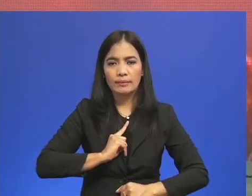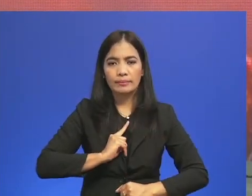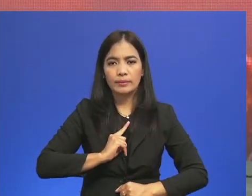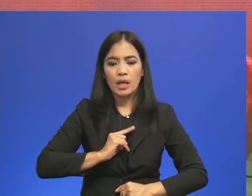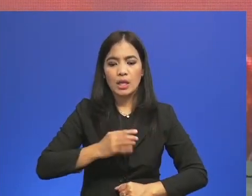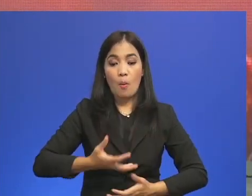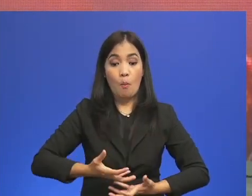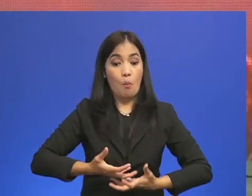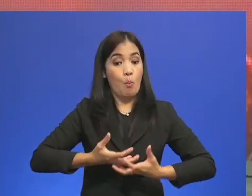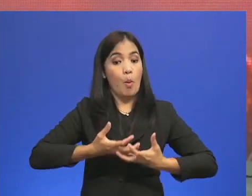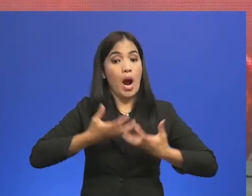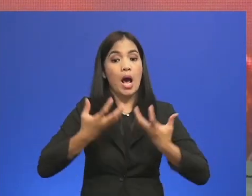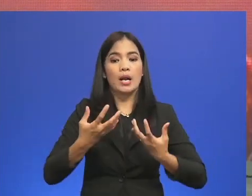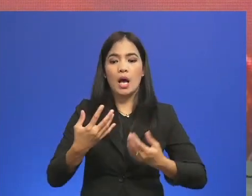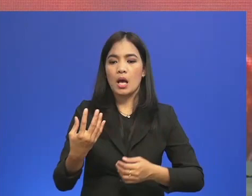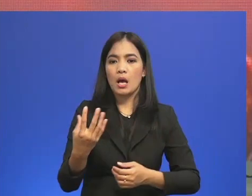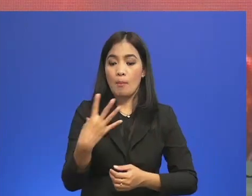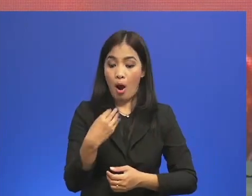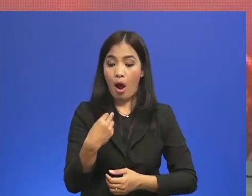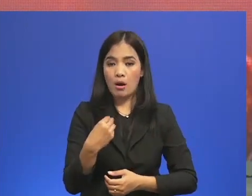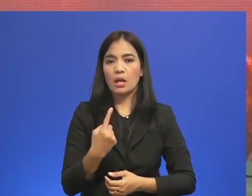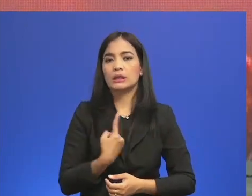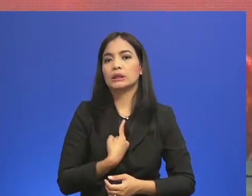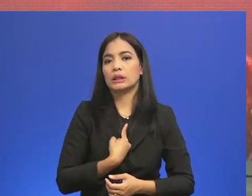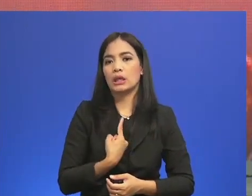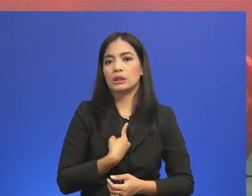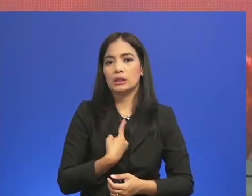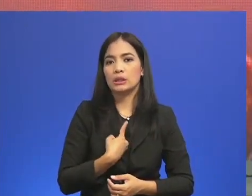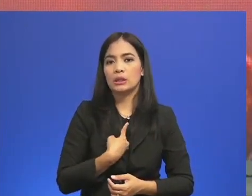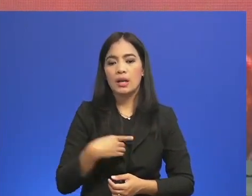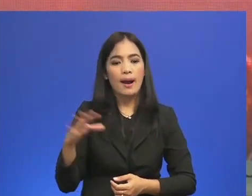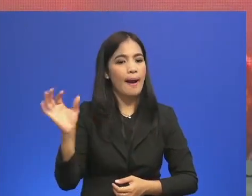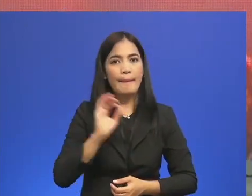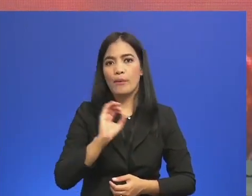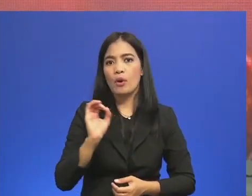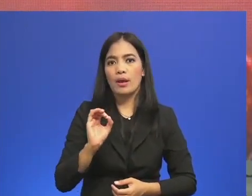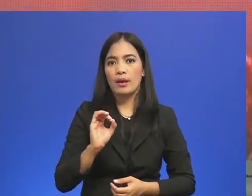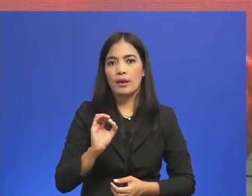Saya marah. Tak boleh